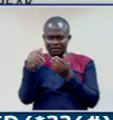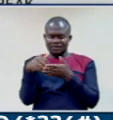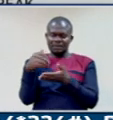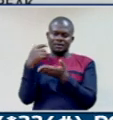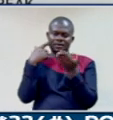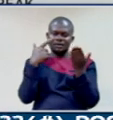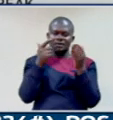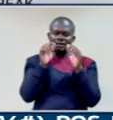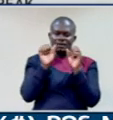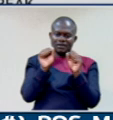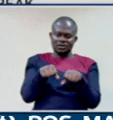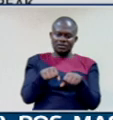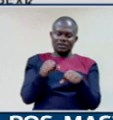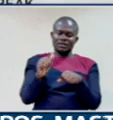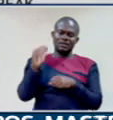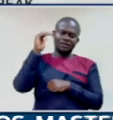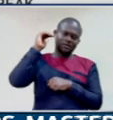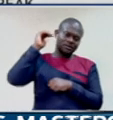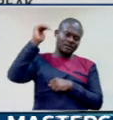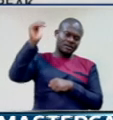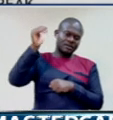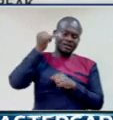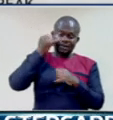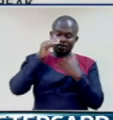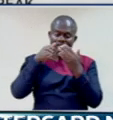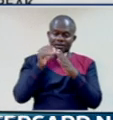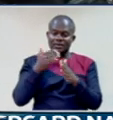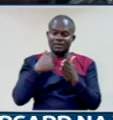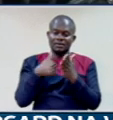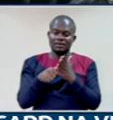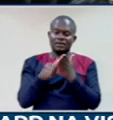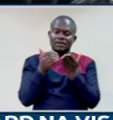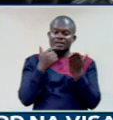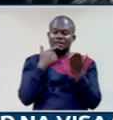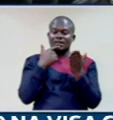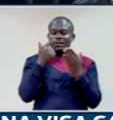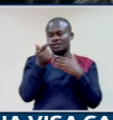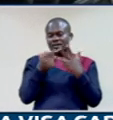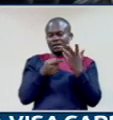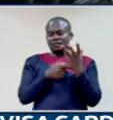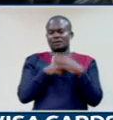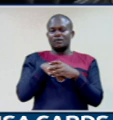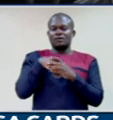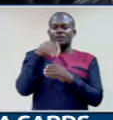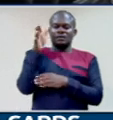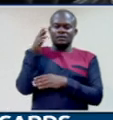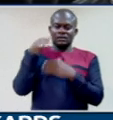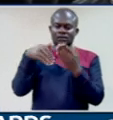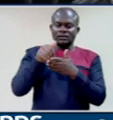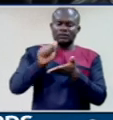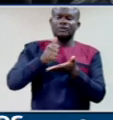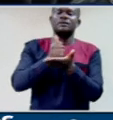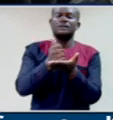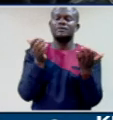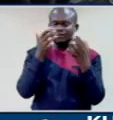kikaba gishobora kuba kiri hejuru. Ese uri buze kugira ikibazo, haba hari icyo wenda nka ambasade muza kumufasha?